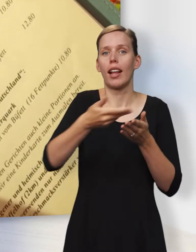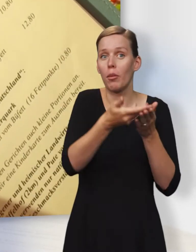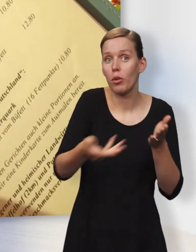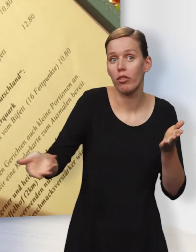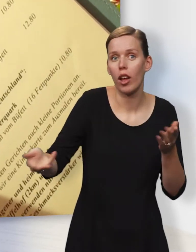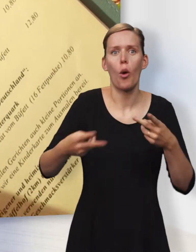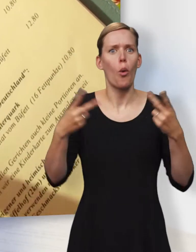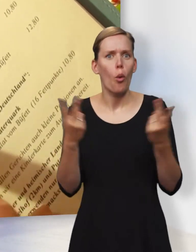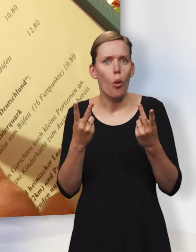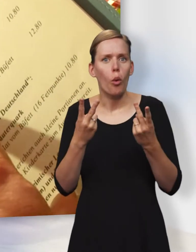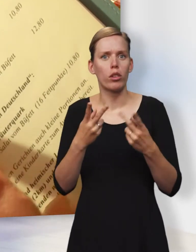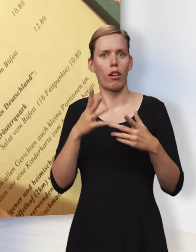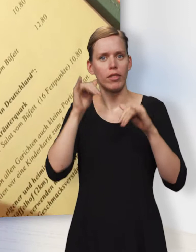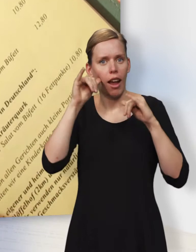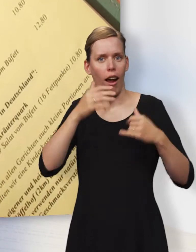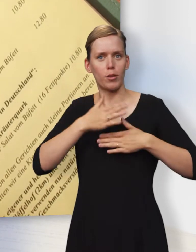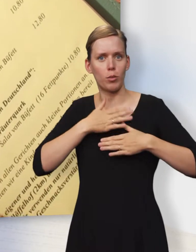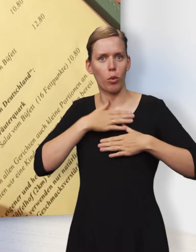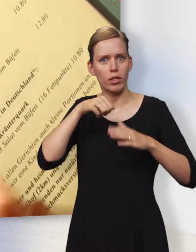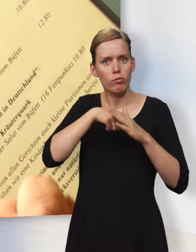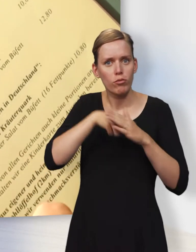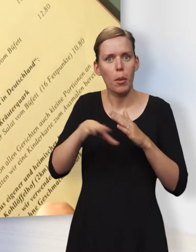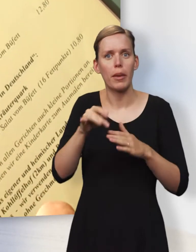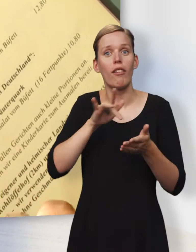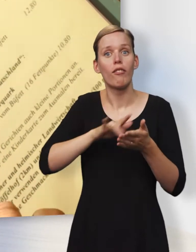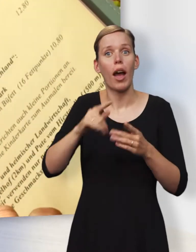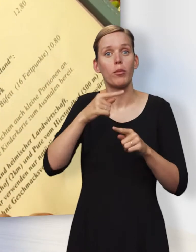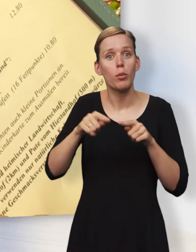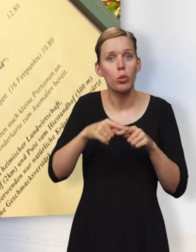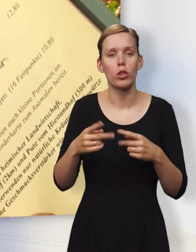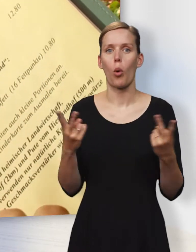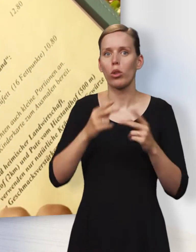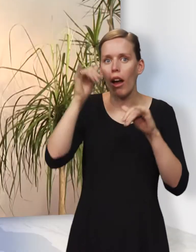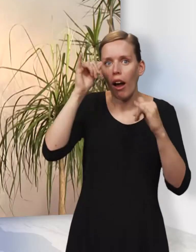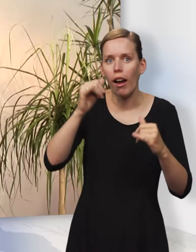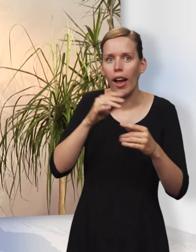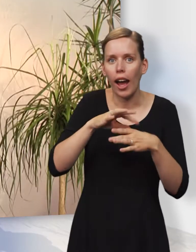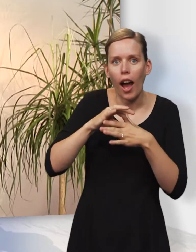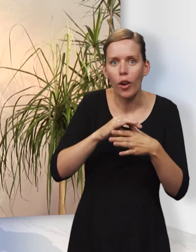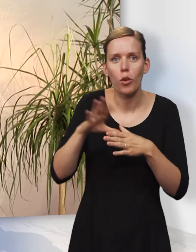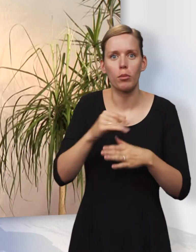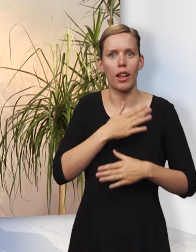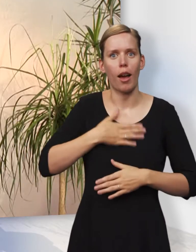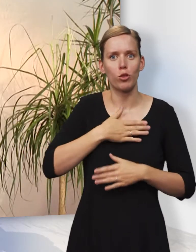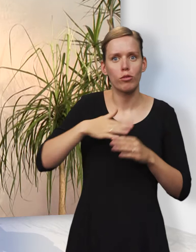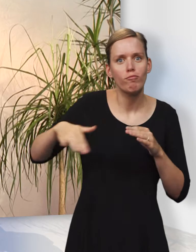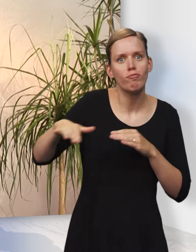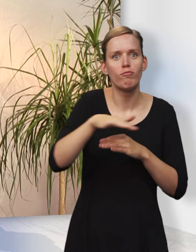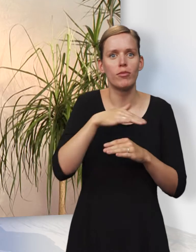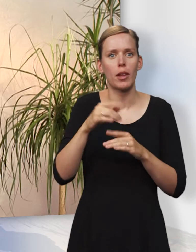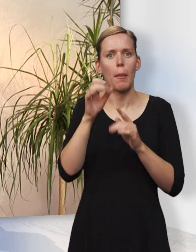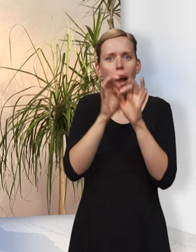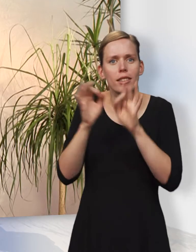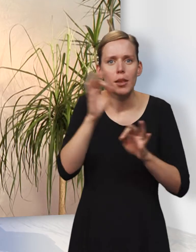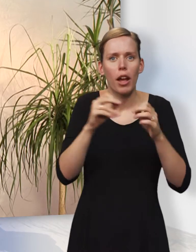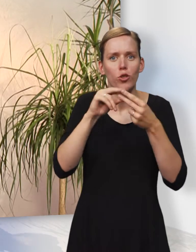gefüllte Kalbsbrust mit feinem Gemüse oder Rehragout aus heimischem Revier mit Preiselbeeren, Spätzle und